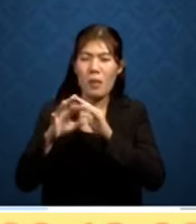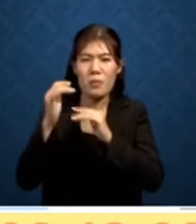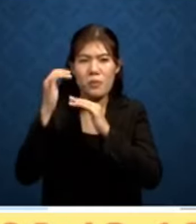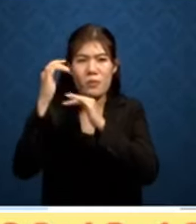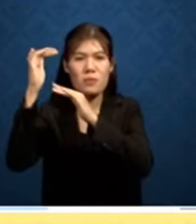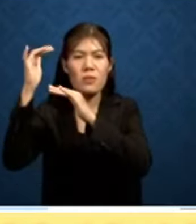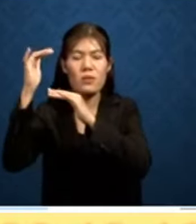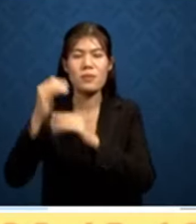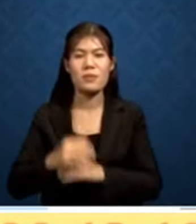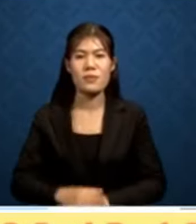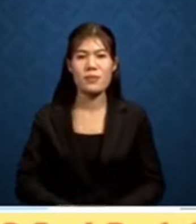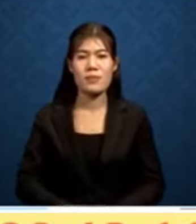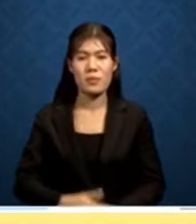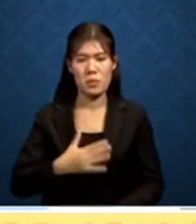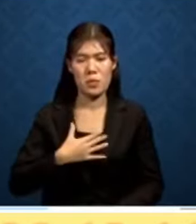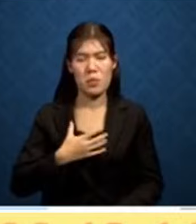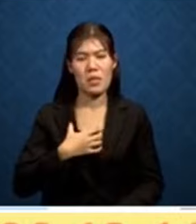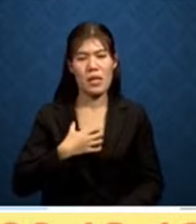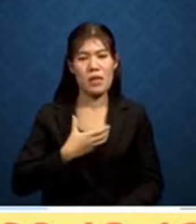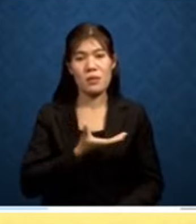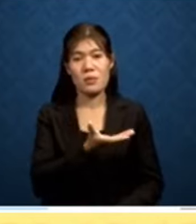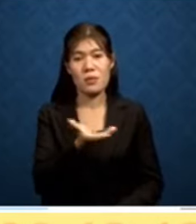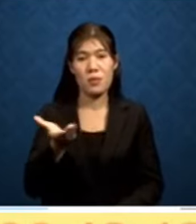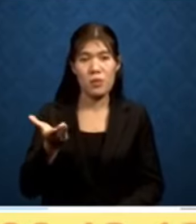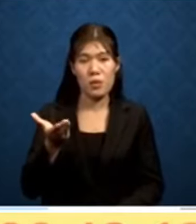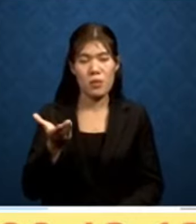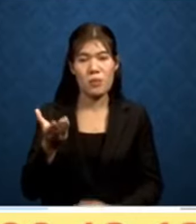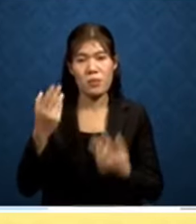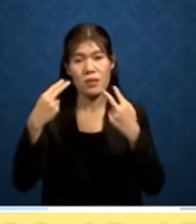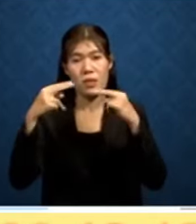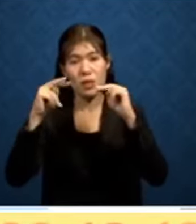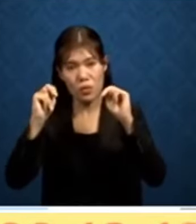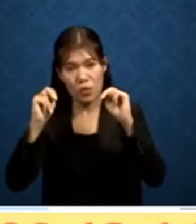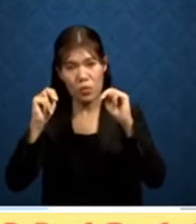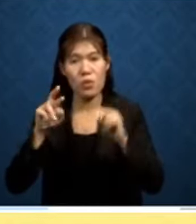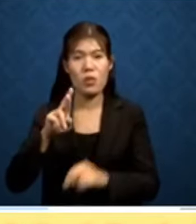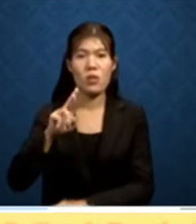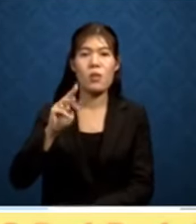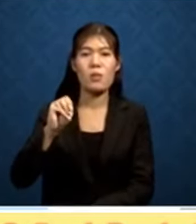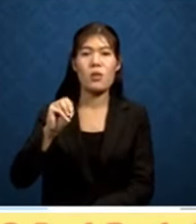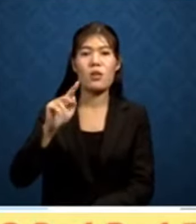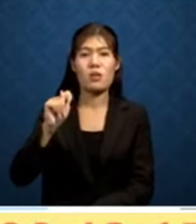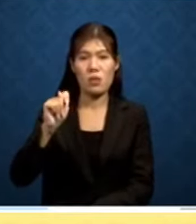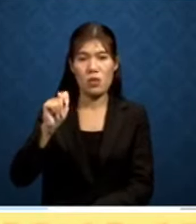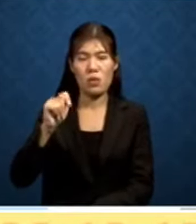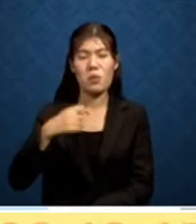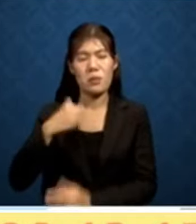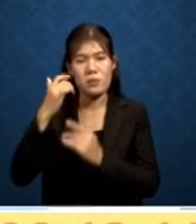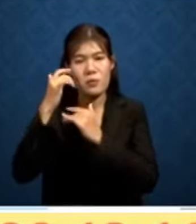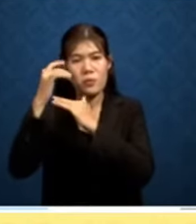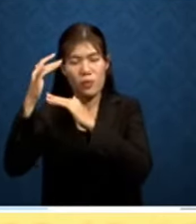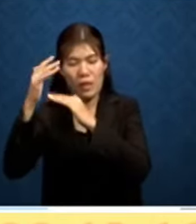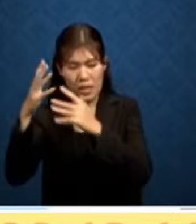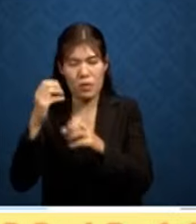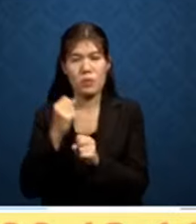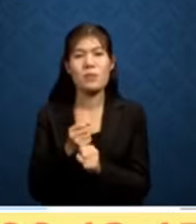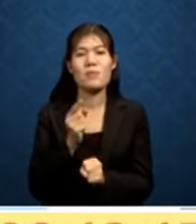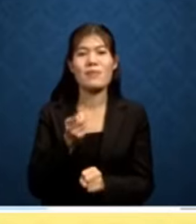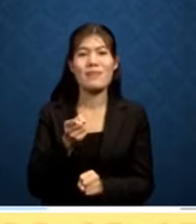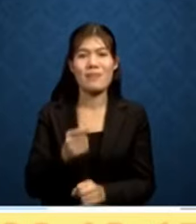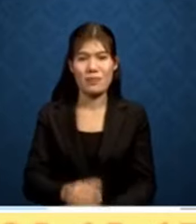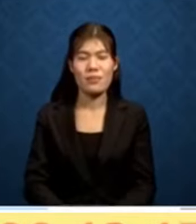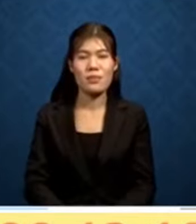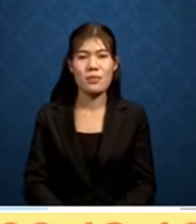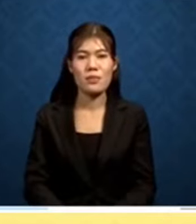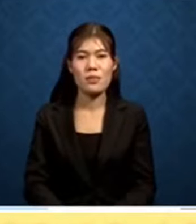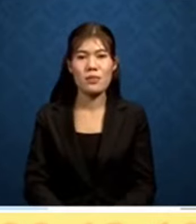ผมอยากจะชวนท่านนายกแล้วกทานลธโมตีมาช่วยกนฝัลแล้วกทำให้มเป็นจริงนะครับในขณะซึ่งสัง